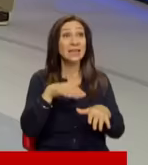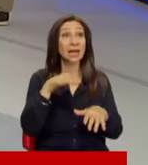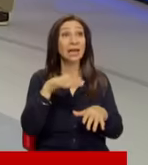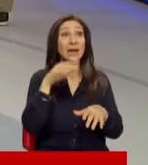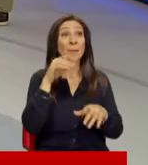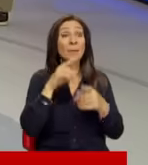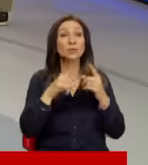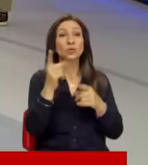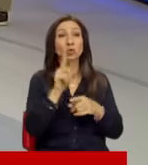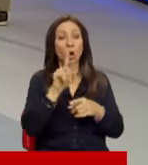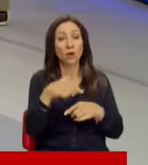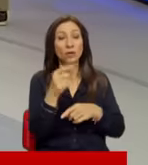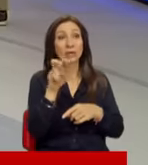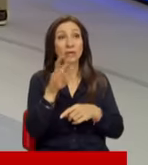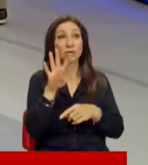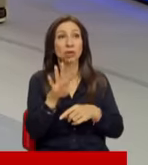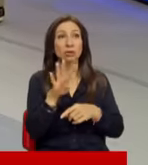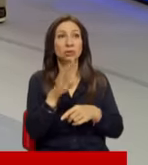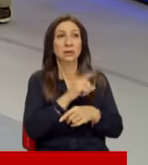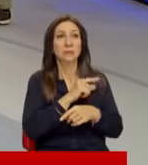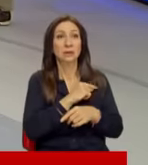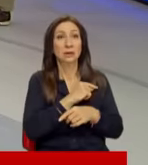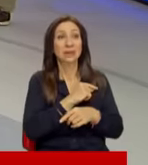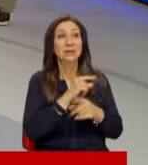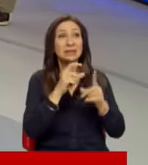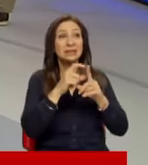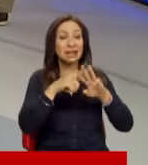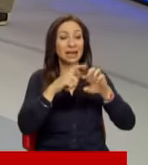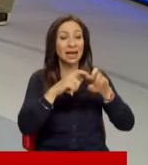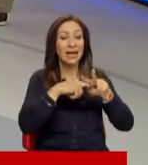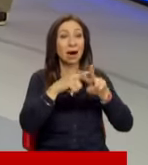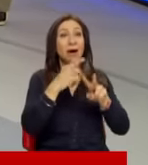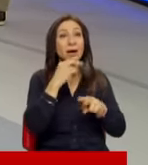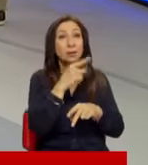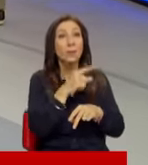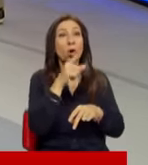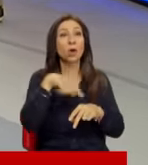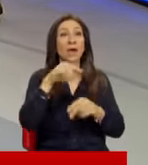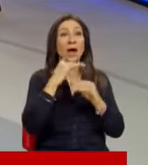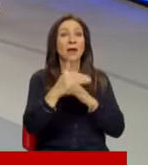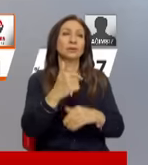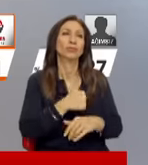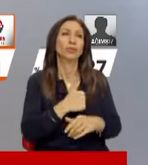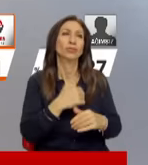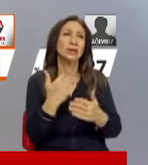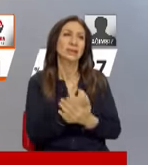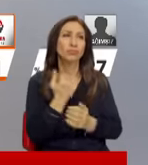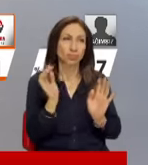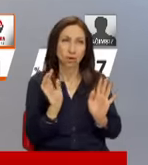parti %10,84'lük temsiliyet. Yani Derya Bulut belli ki orada halkın gönlünü